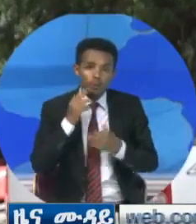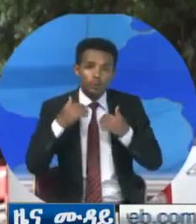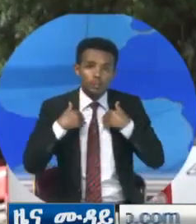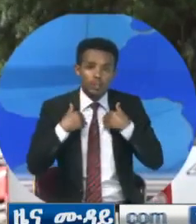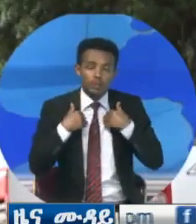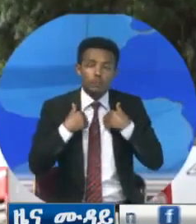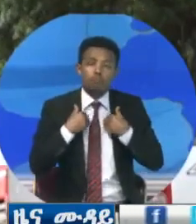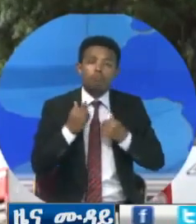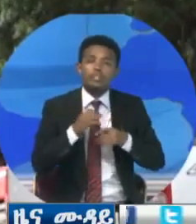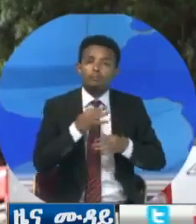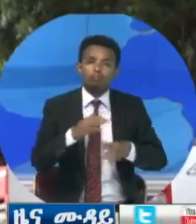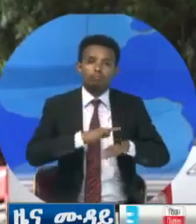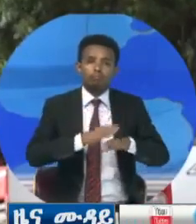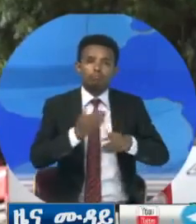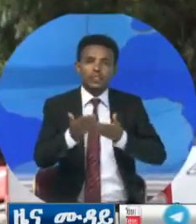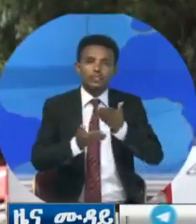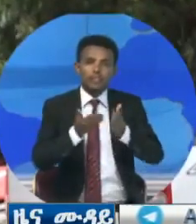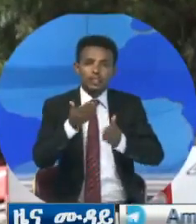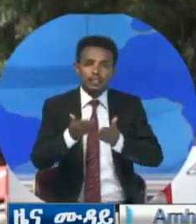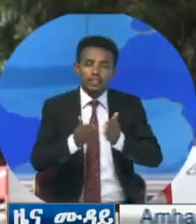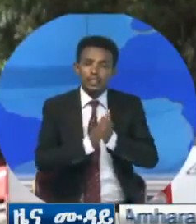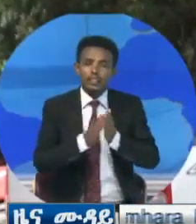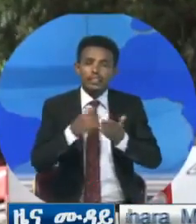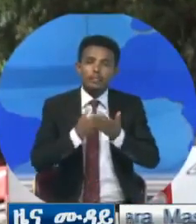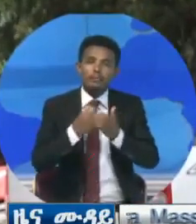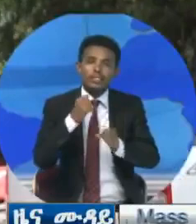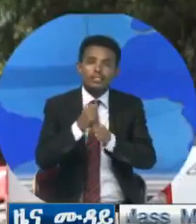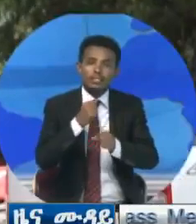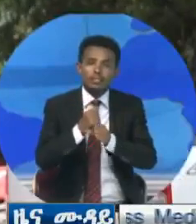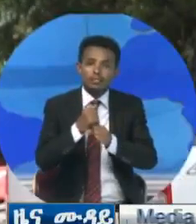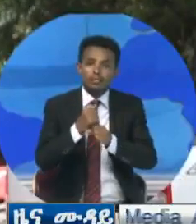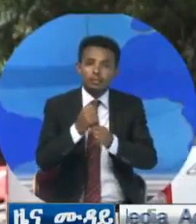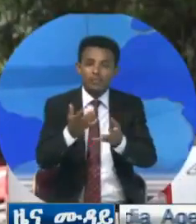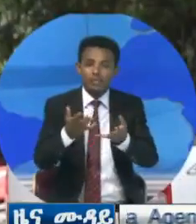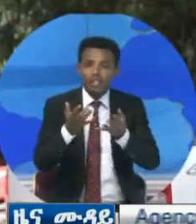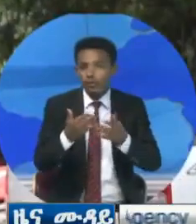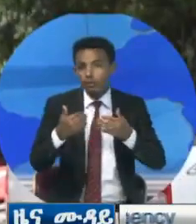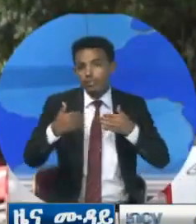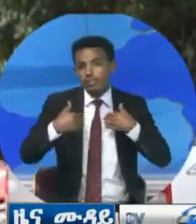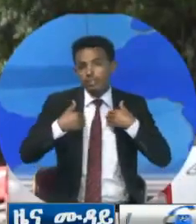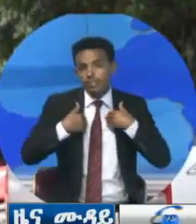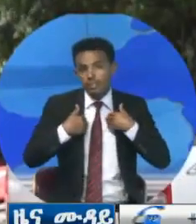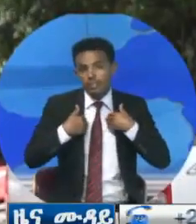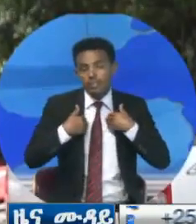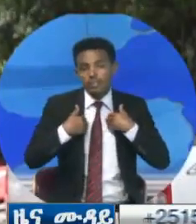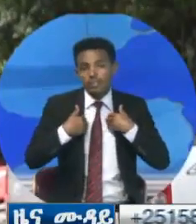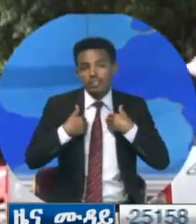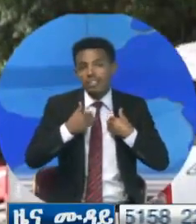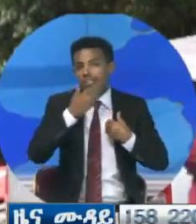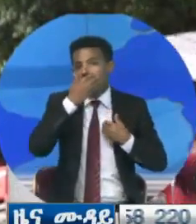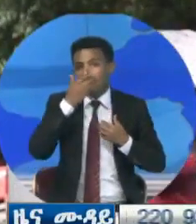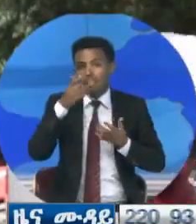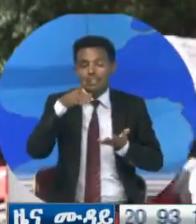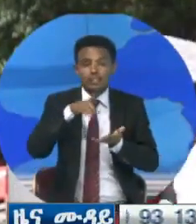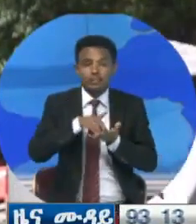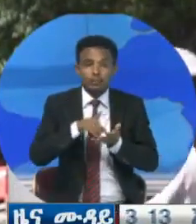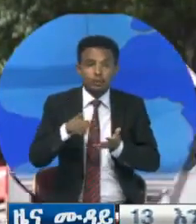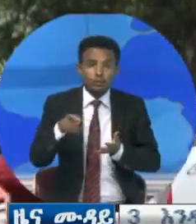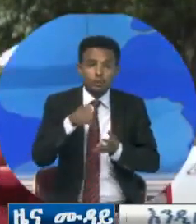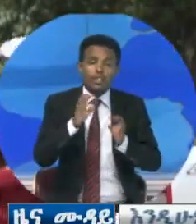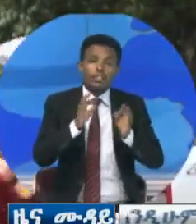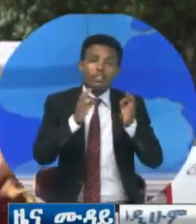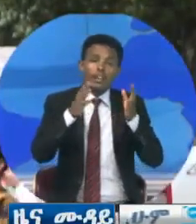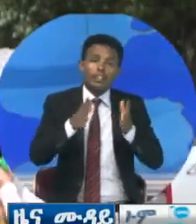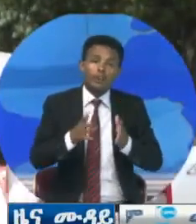በደንብ ይስተናገዳል። እና ደግሞ የሚፈልገውን ቱሪስት አግኝቶ ስለሚሄድ ከተማይቱ ከሌሎችም የተሻለች ስለሆነች፣